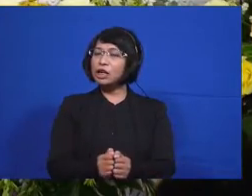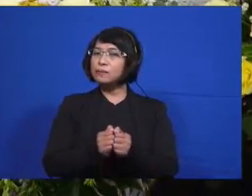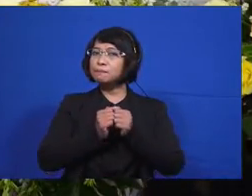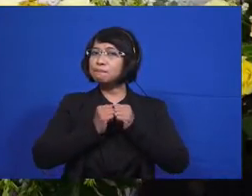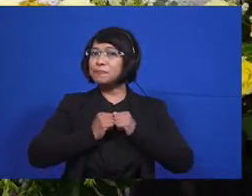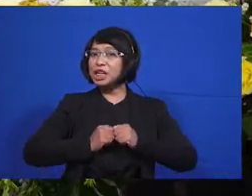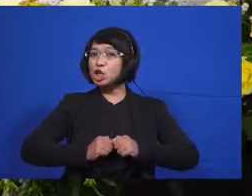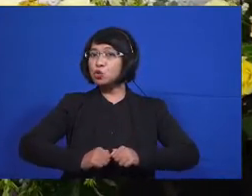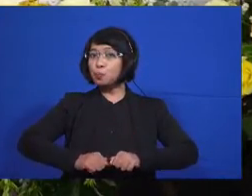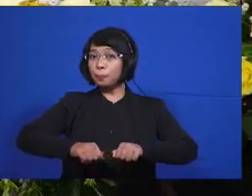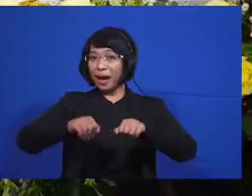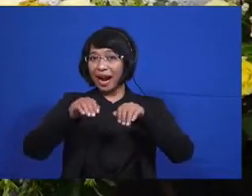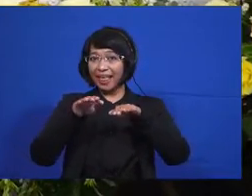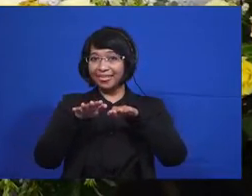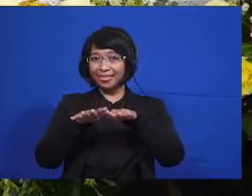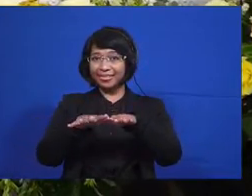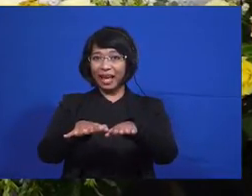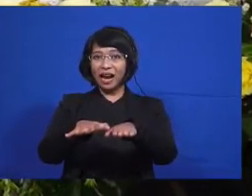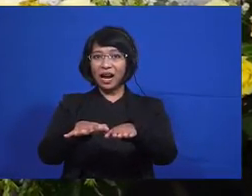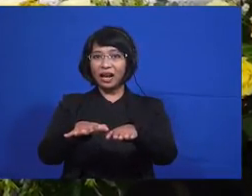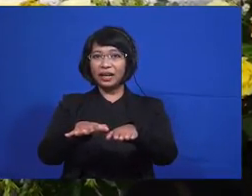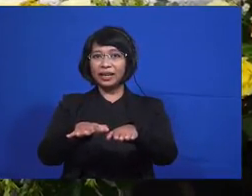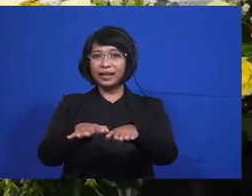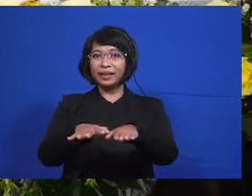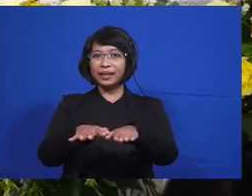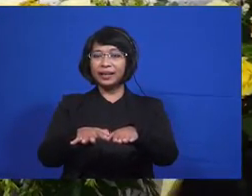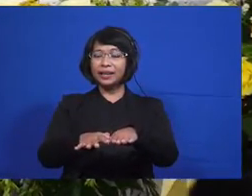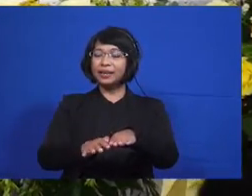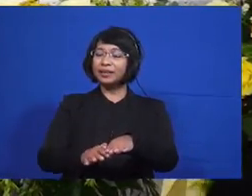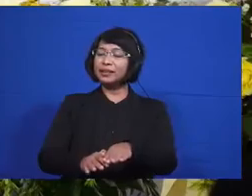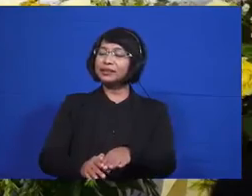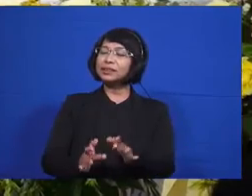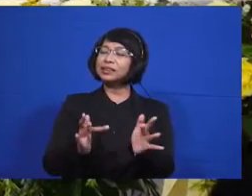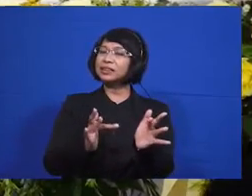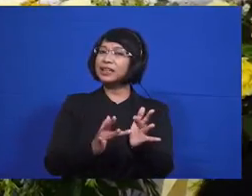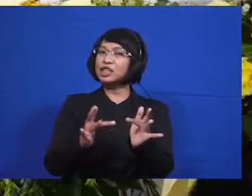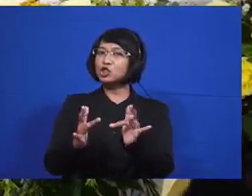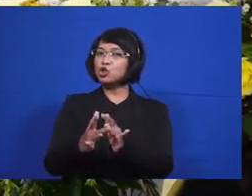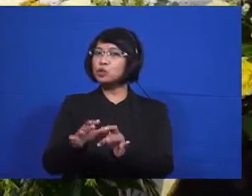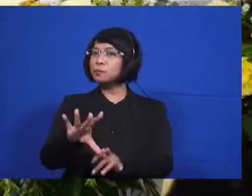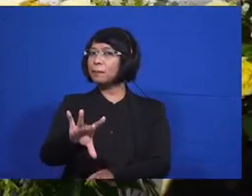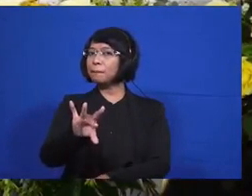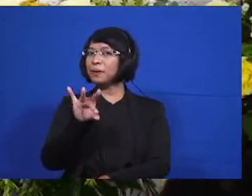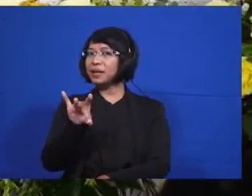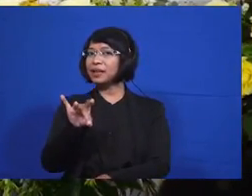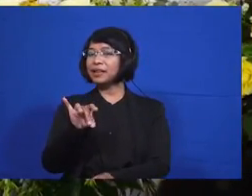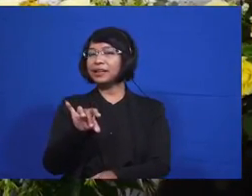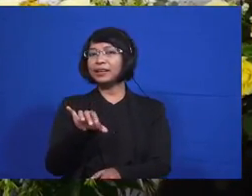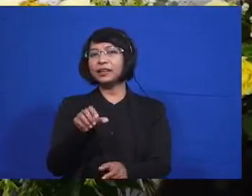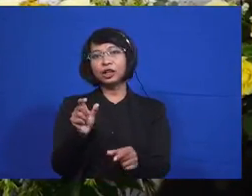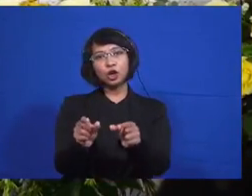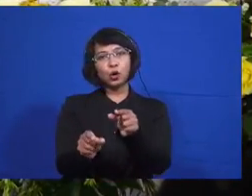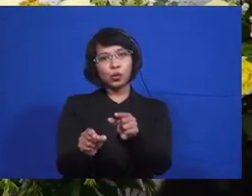penumpangan tangan, ia pun telah memilih sekelompok orang